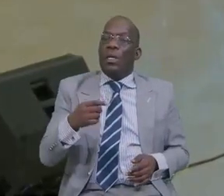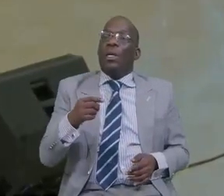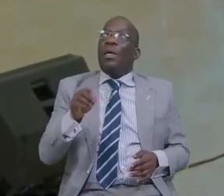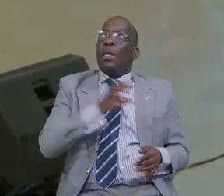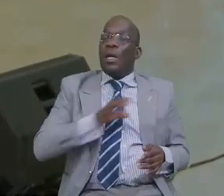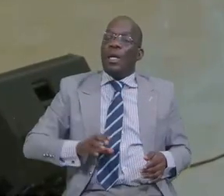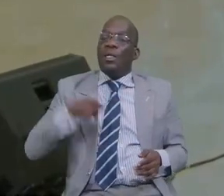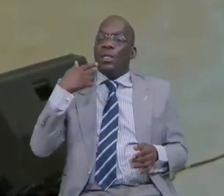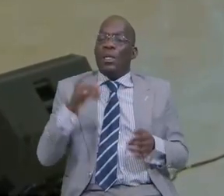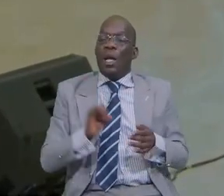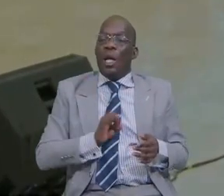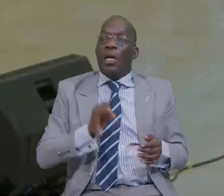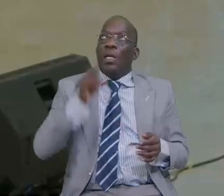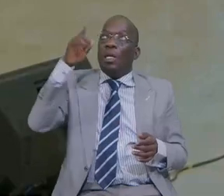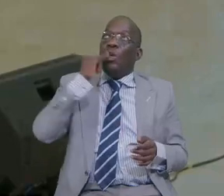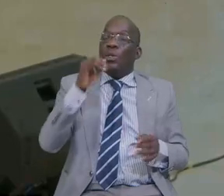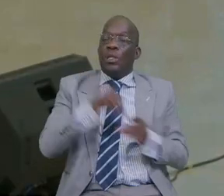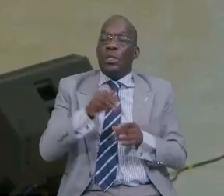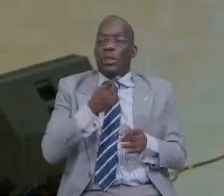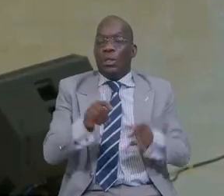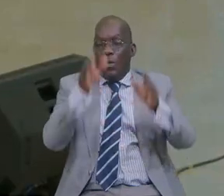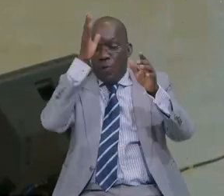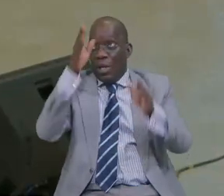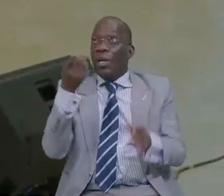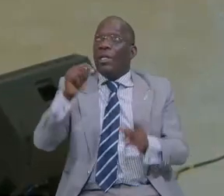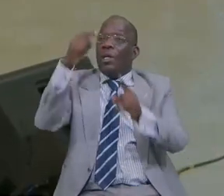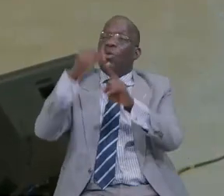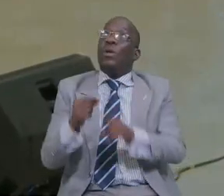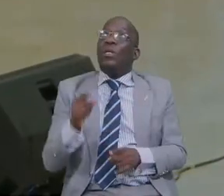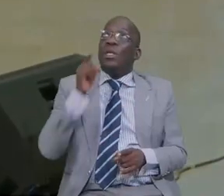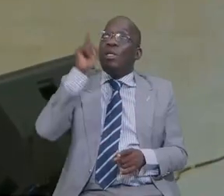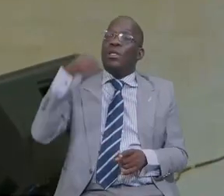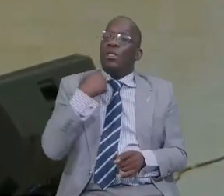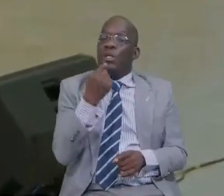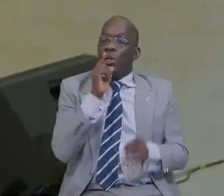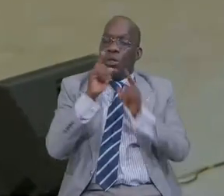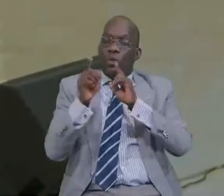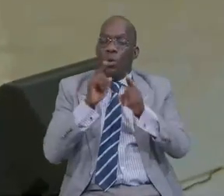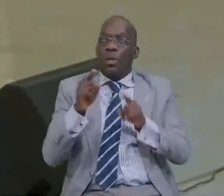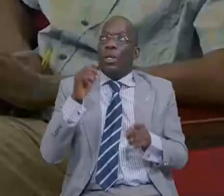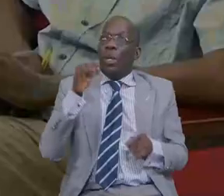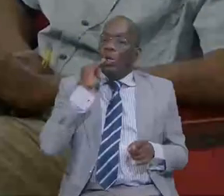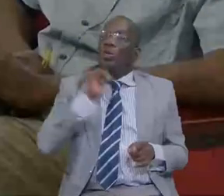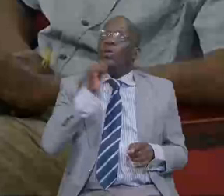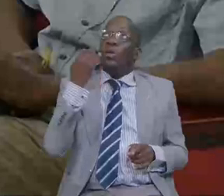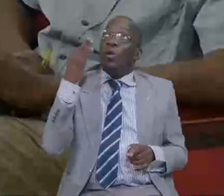le Père. Et les paroles qu'il disait ne parlaient pas de lui-même.